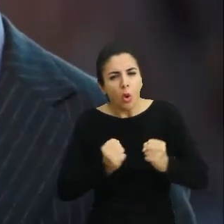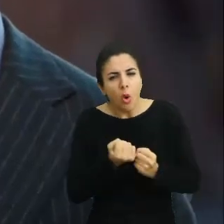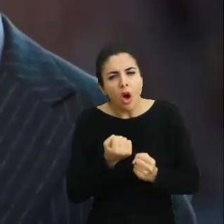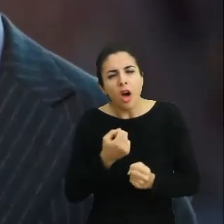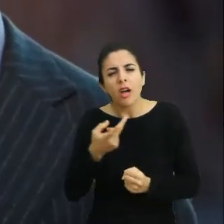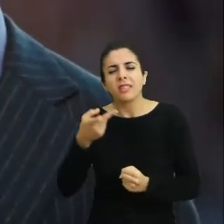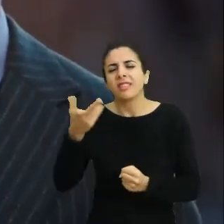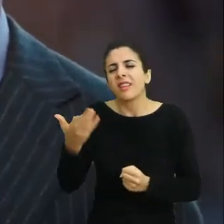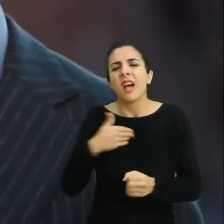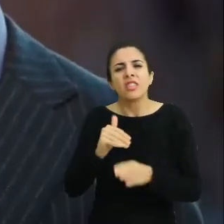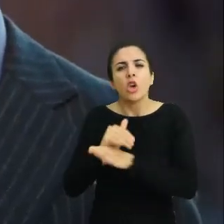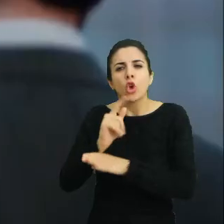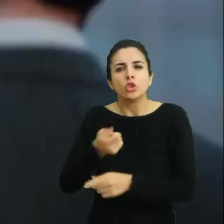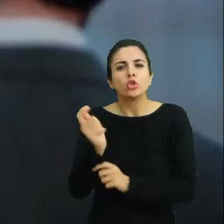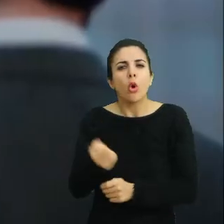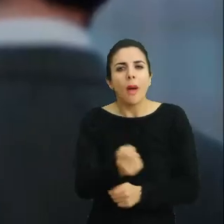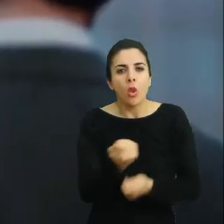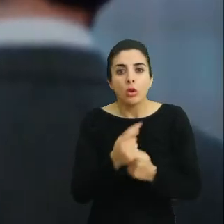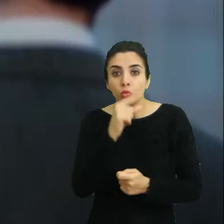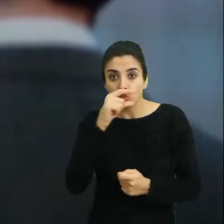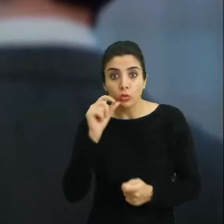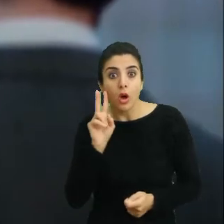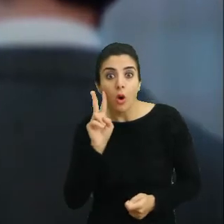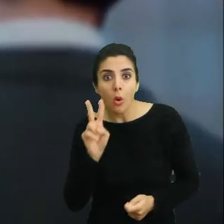çobanların dudaklarını gördün mü?